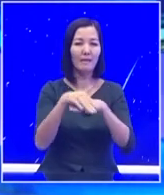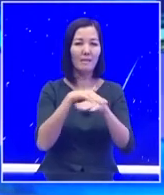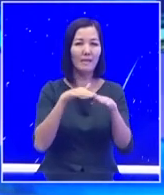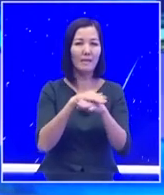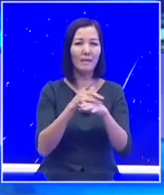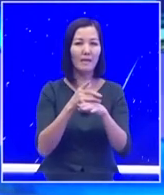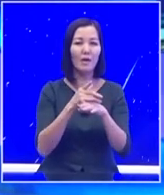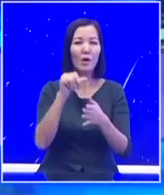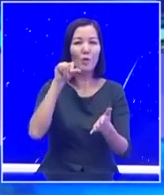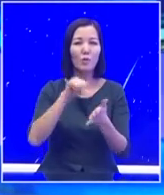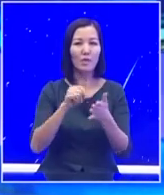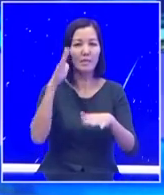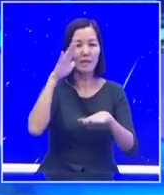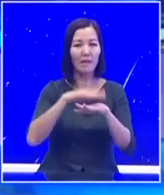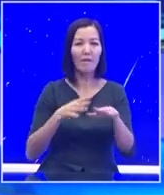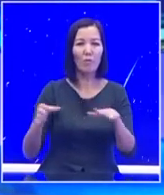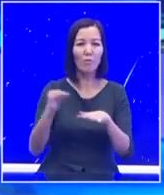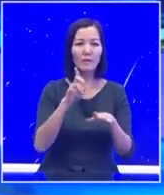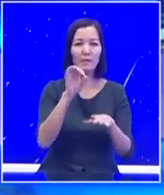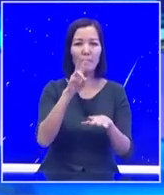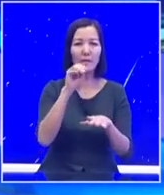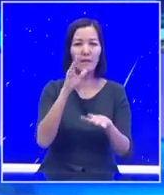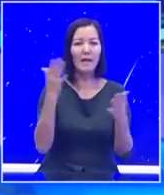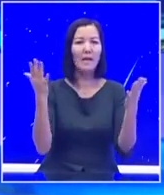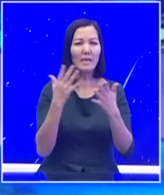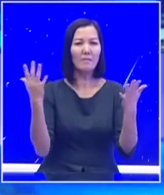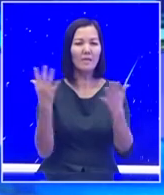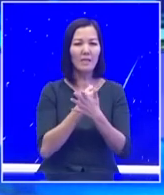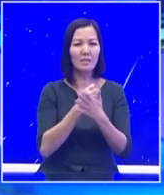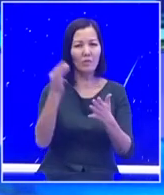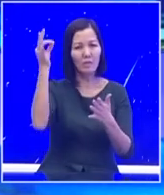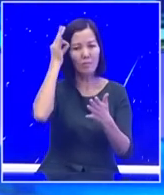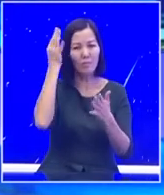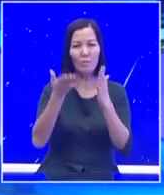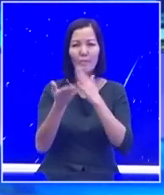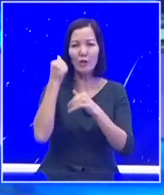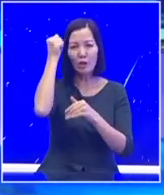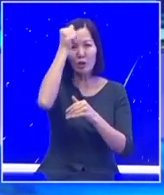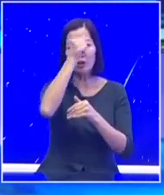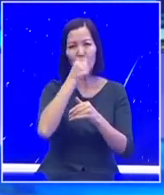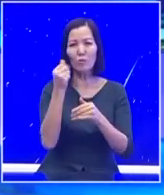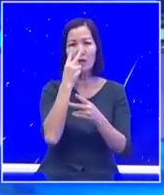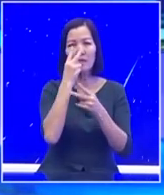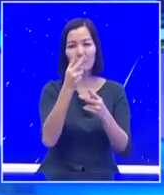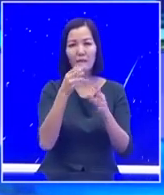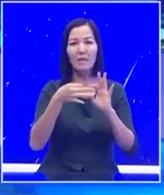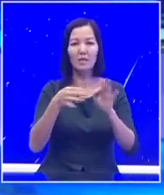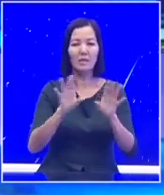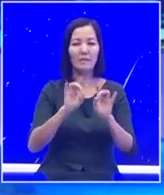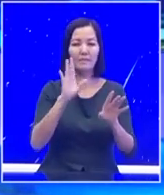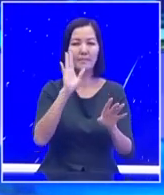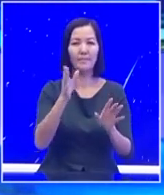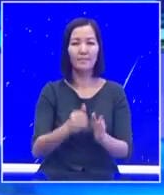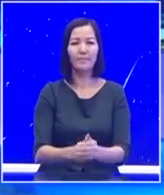где, кстати, принимал участие и глава области Амандык Баталов. Какими достижениями запомнился прошедший год, смотрите в